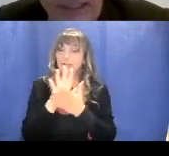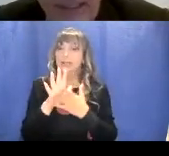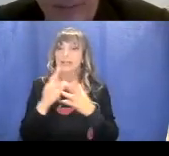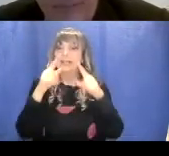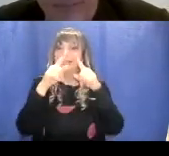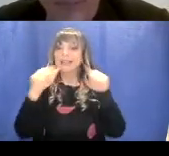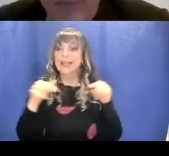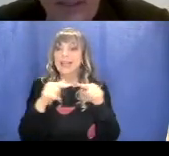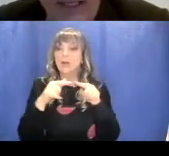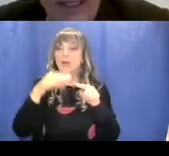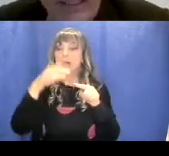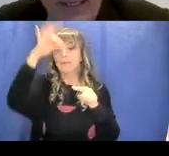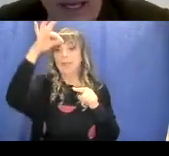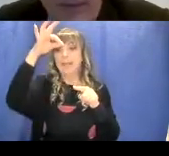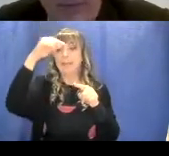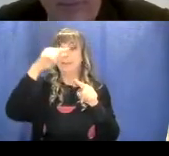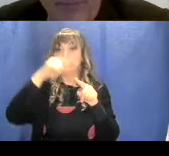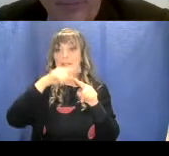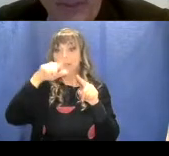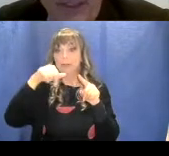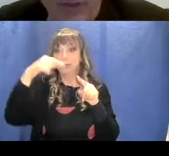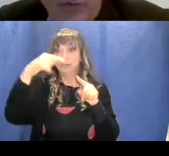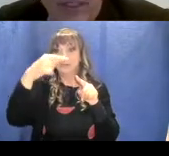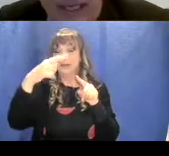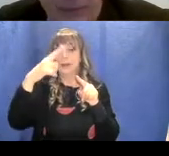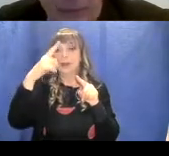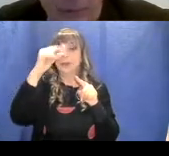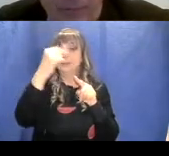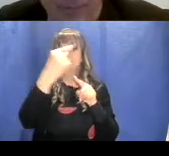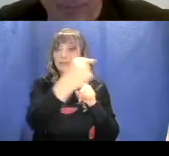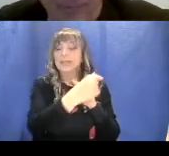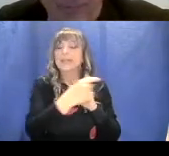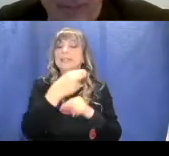complessi e si chiama icosaedro